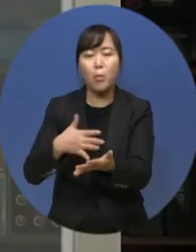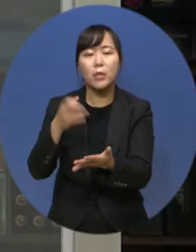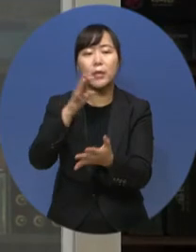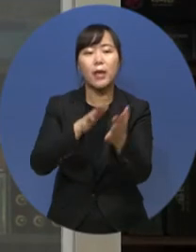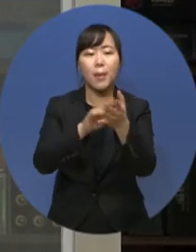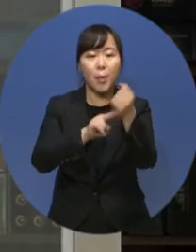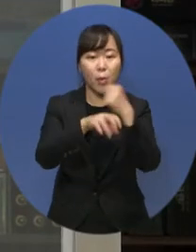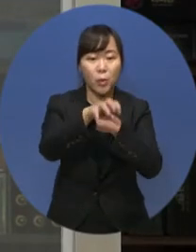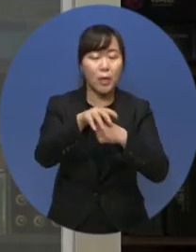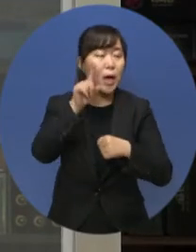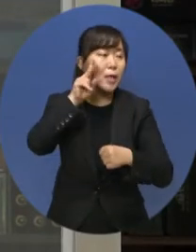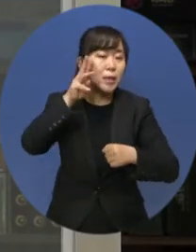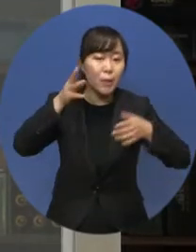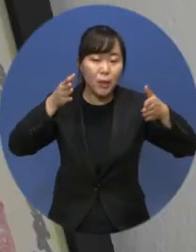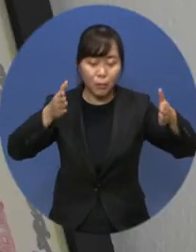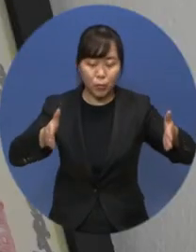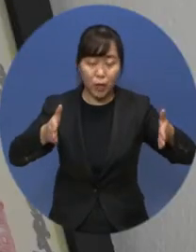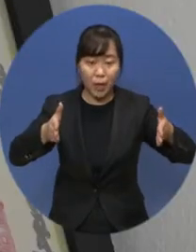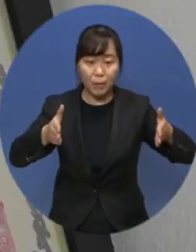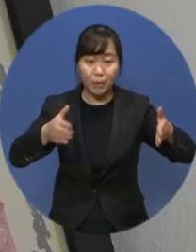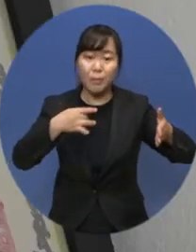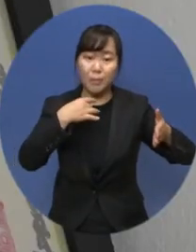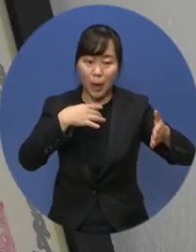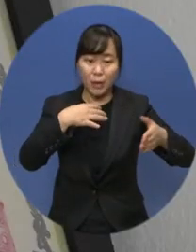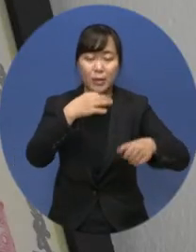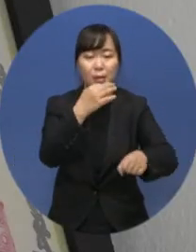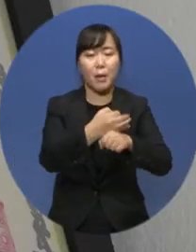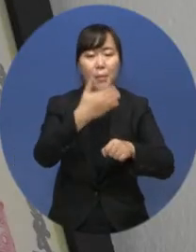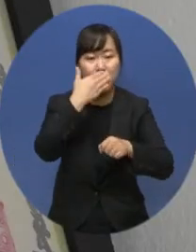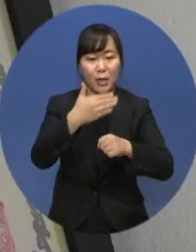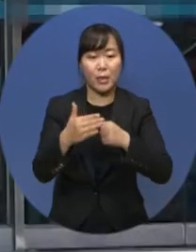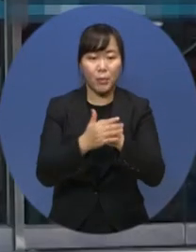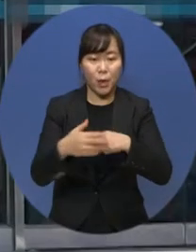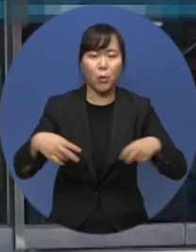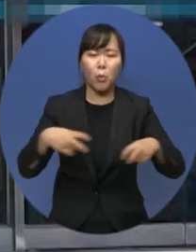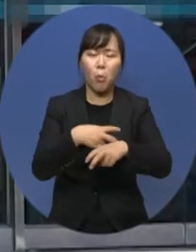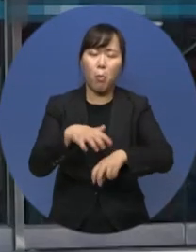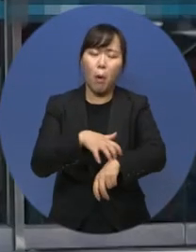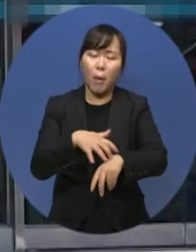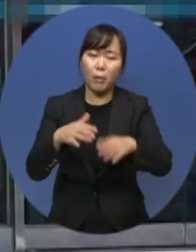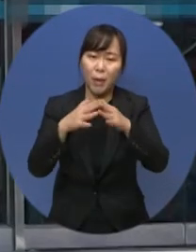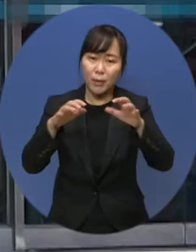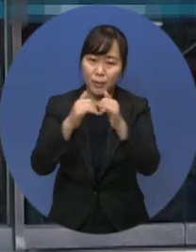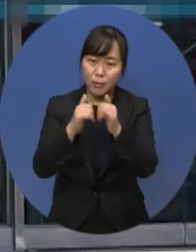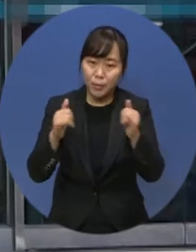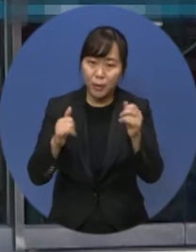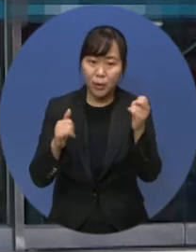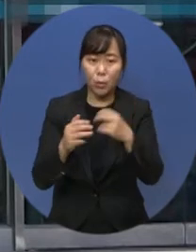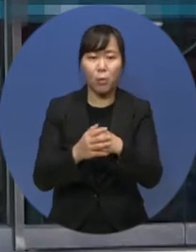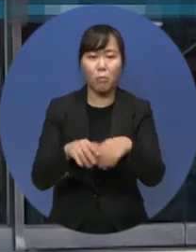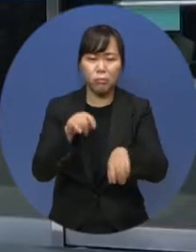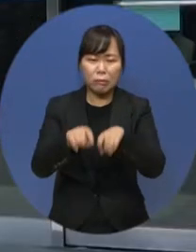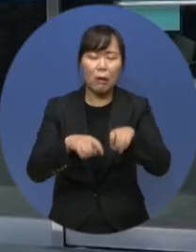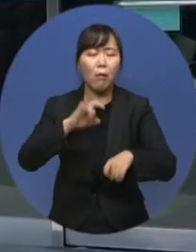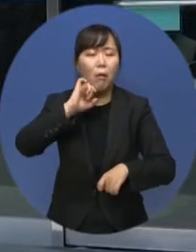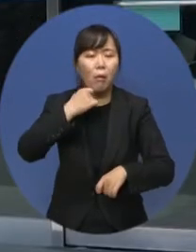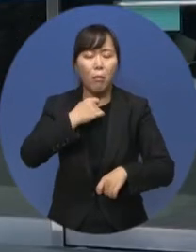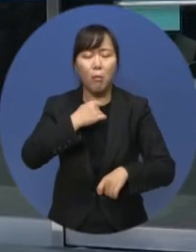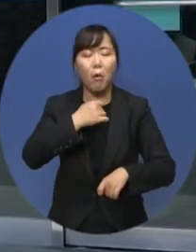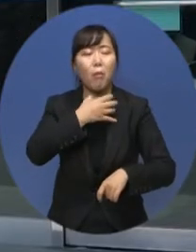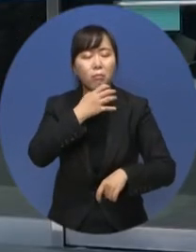약국에서도 3일 분량 범위에서 구입 가능하게 되어 교통이 불편한 주민들과 거동이 불편한